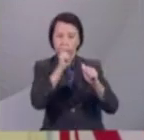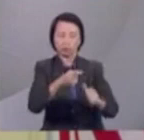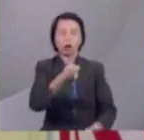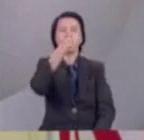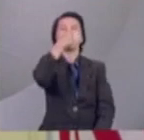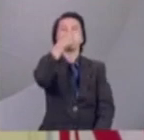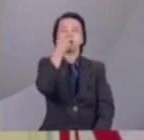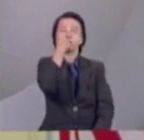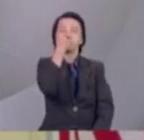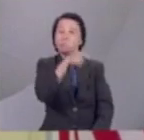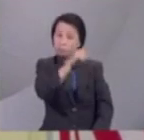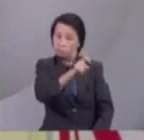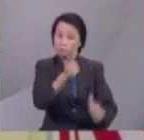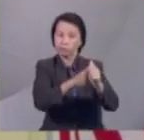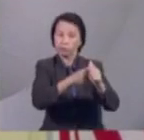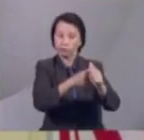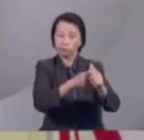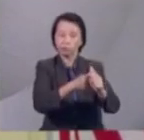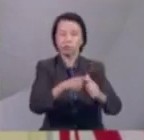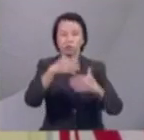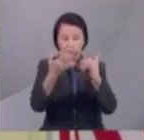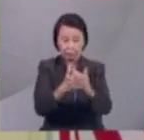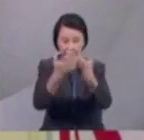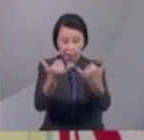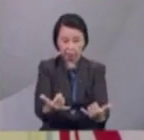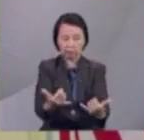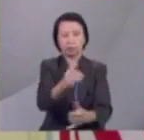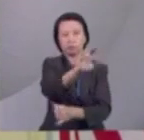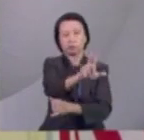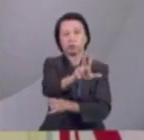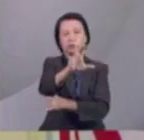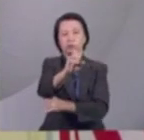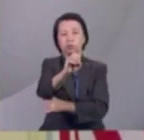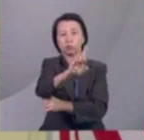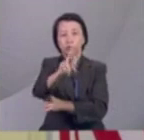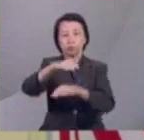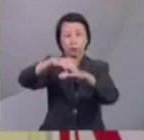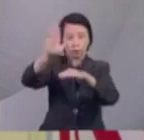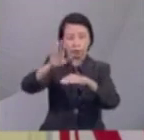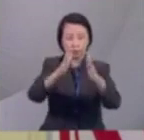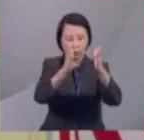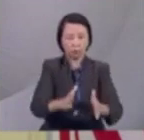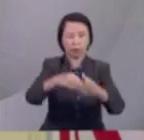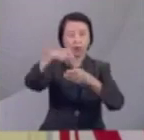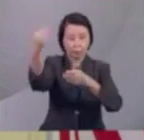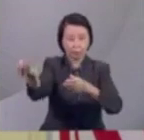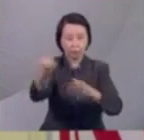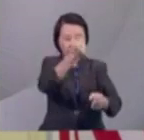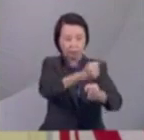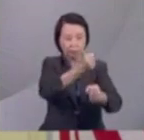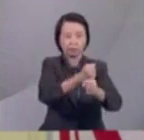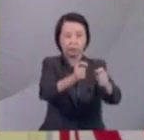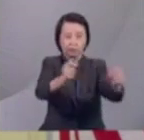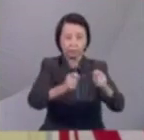test. Dan sehingga hari ini, lebih daripada 30,000 warga asing yang bekerja di